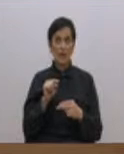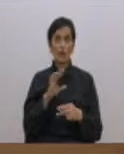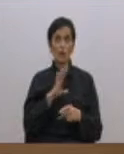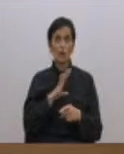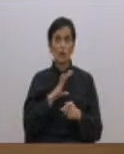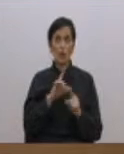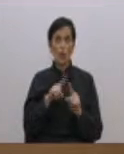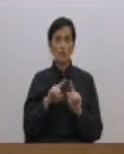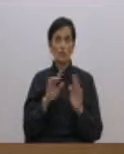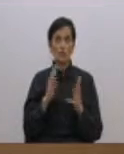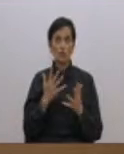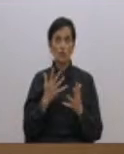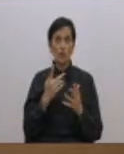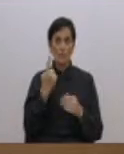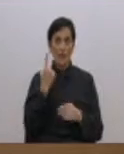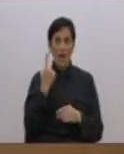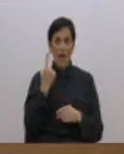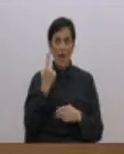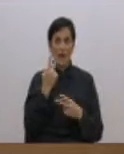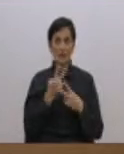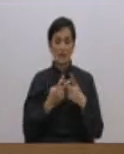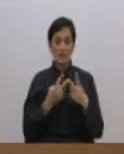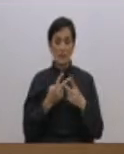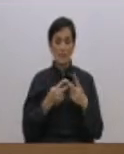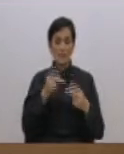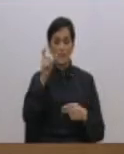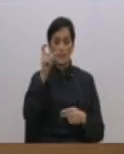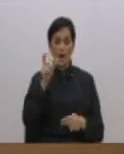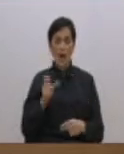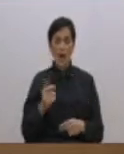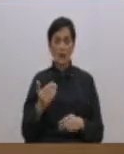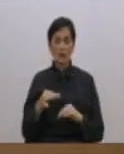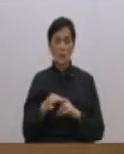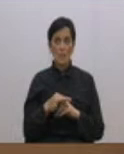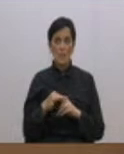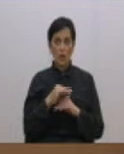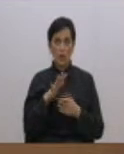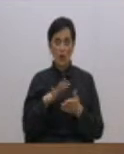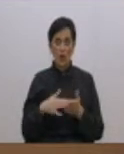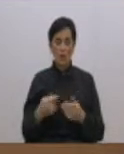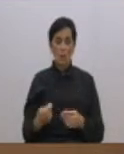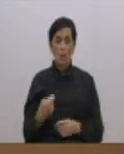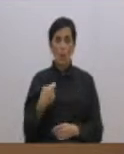ასეთი შემთხვევა მომართ ერთმა პატიმრის მეუღლემ, როცა